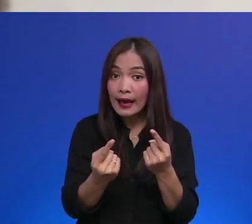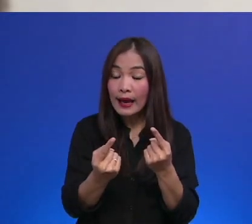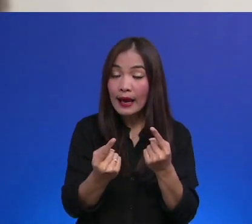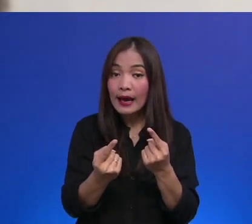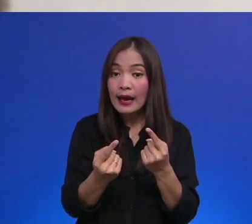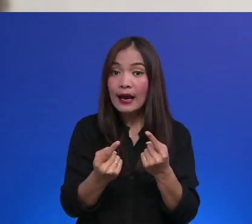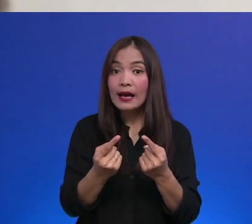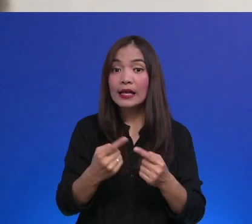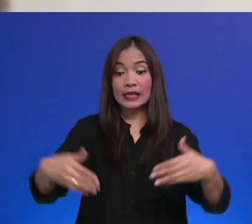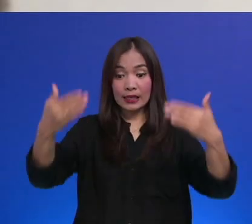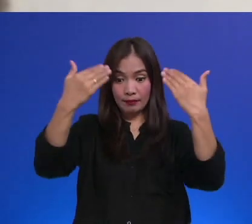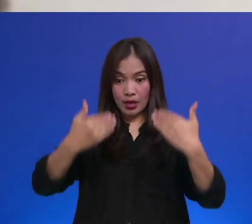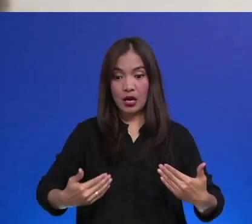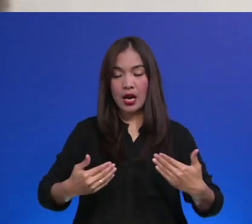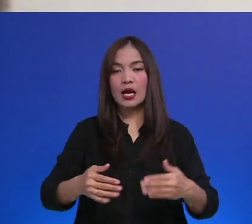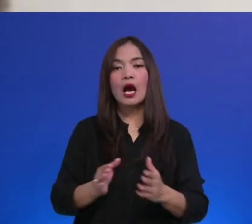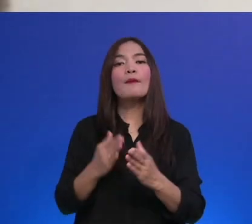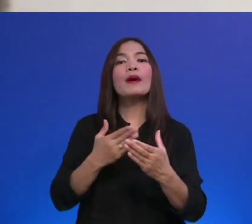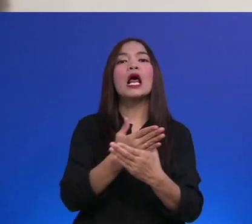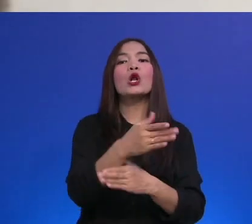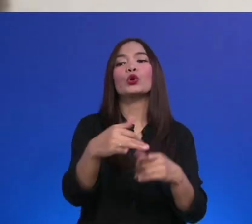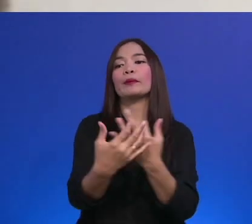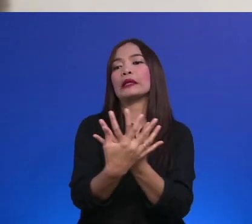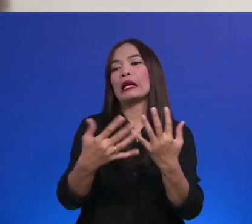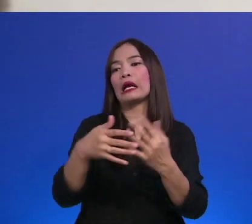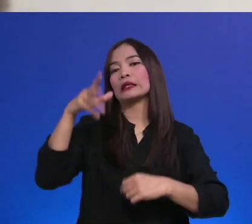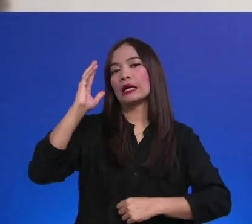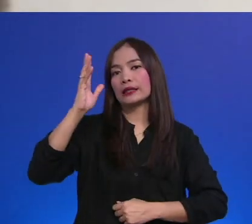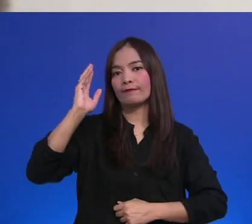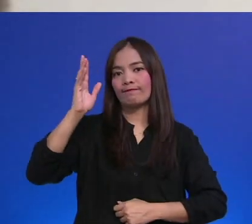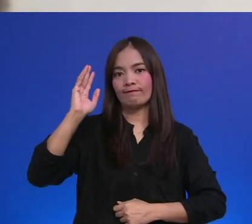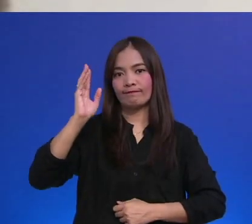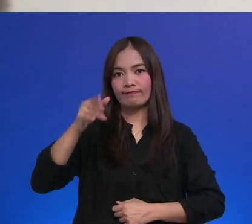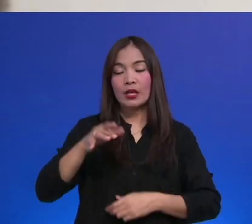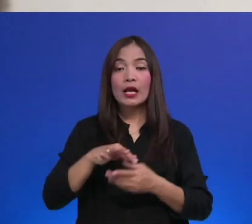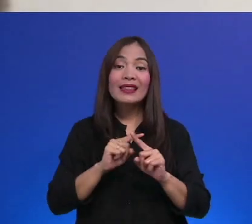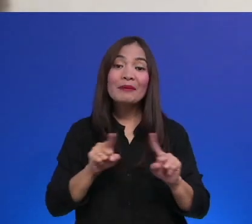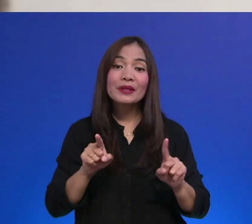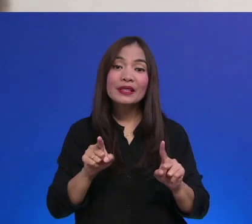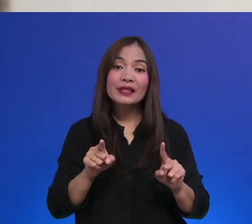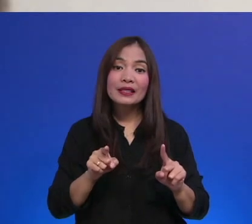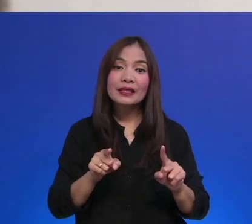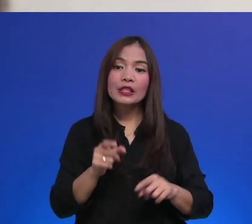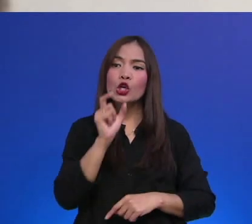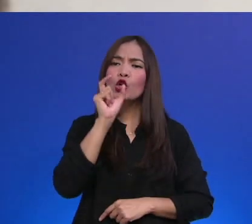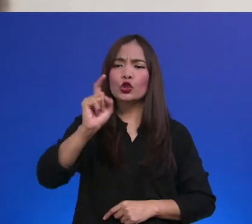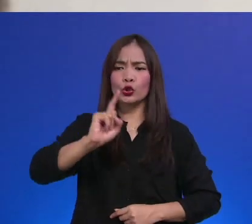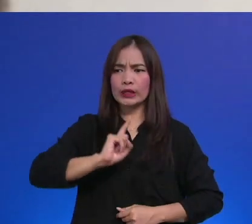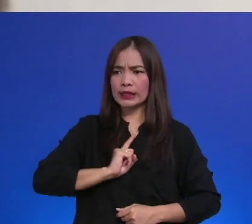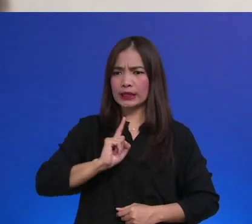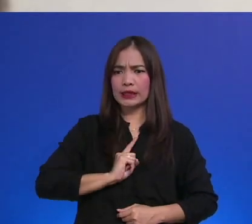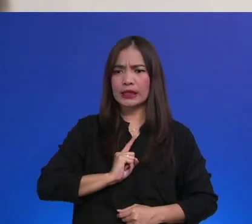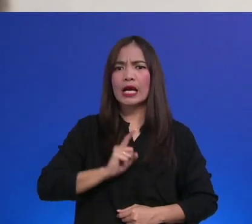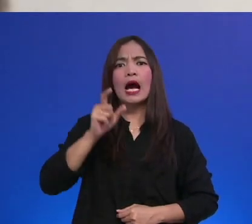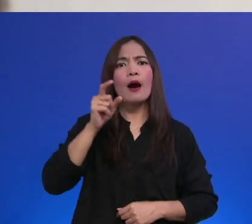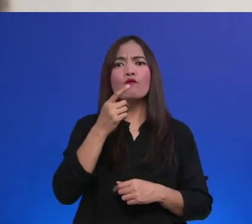keberadaannya oleh kesaksian-kesaksian itu tetapi bagi dirinya ada orang